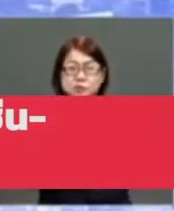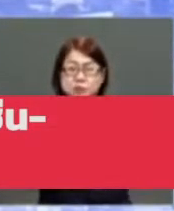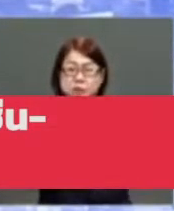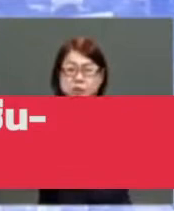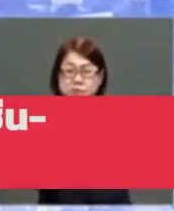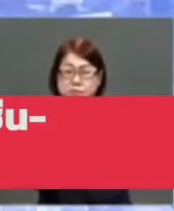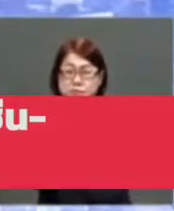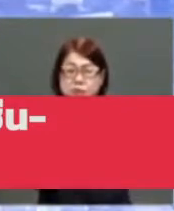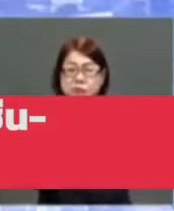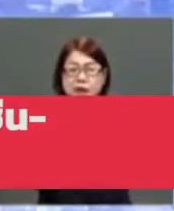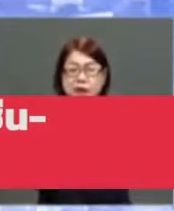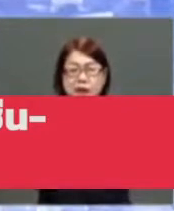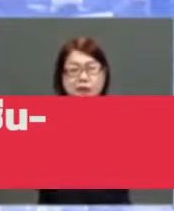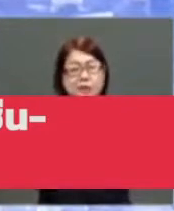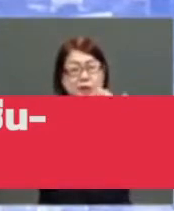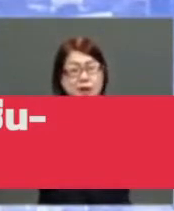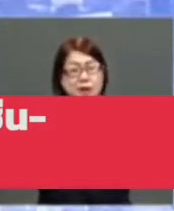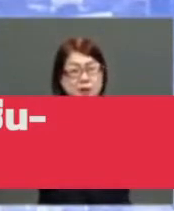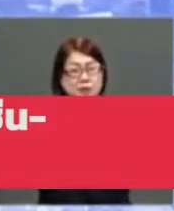ค่ะ